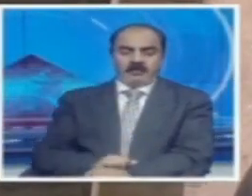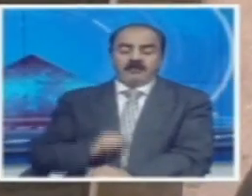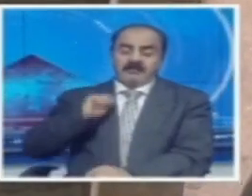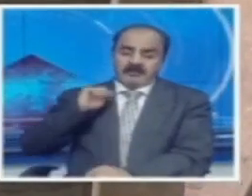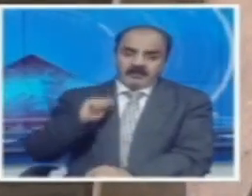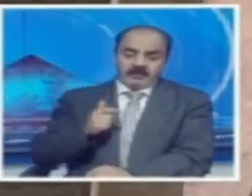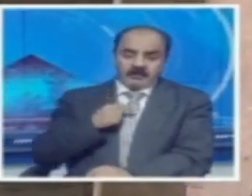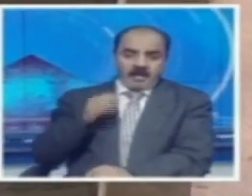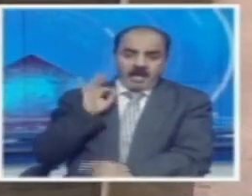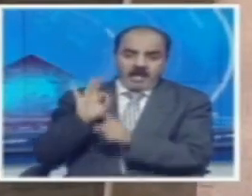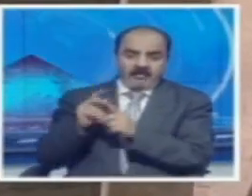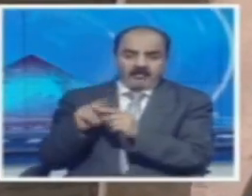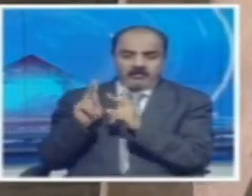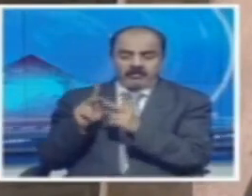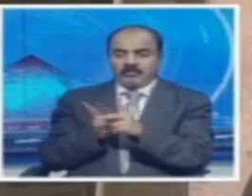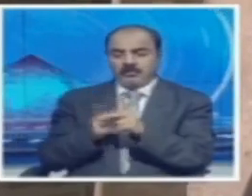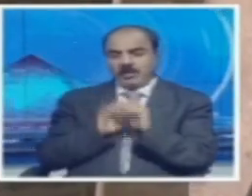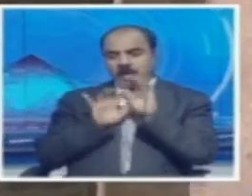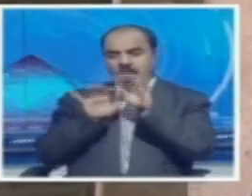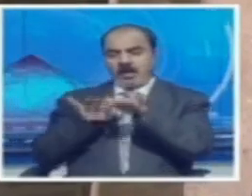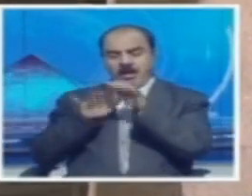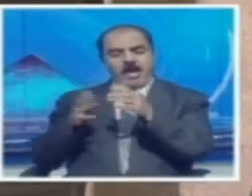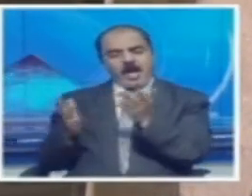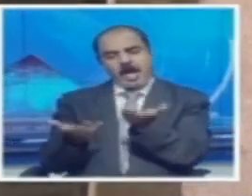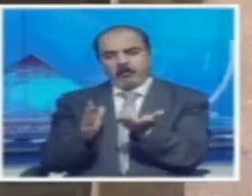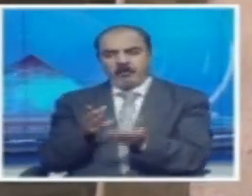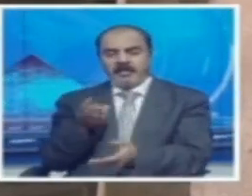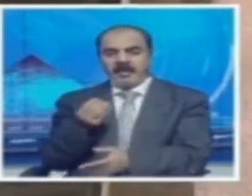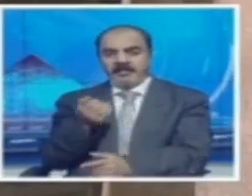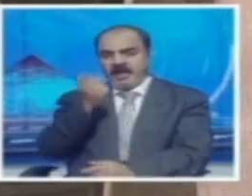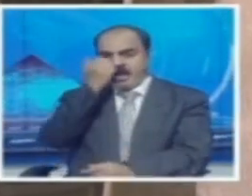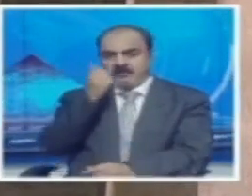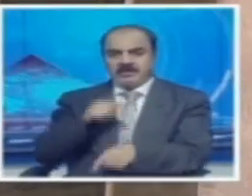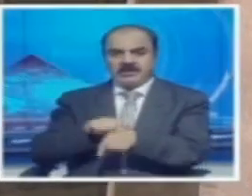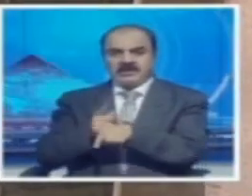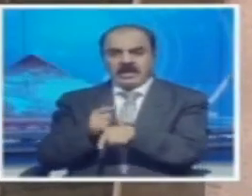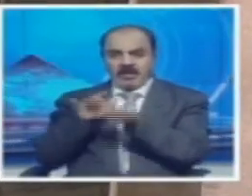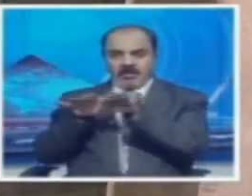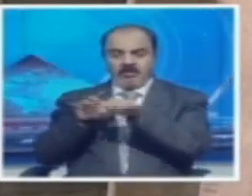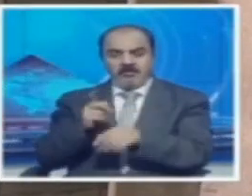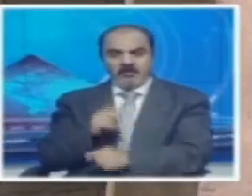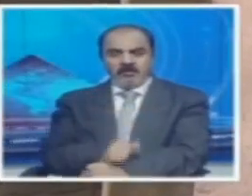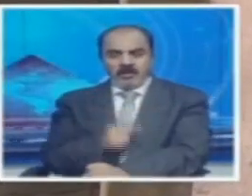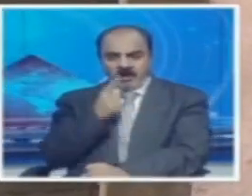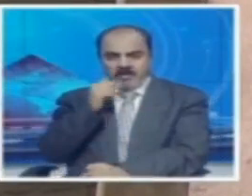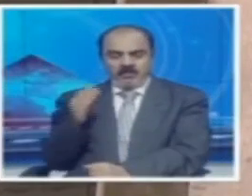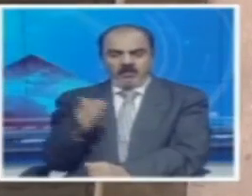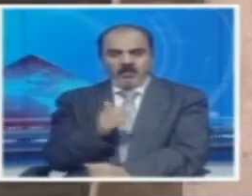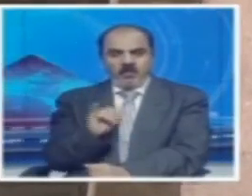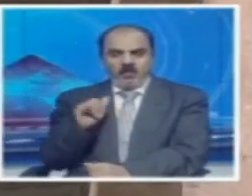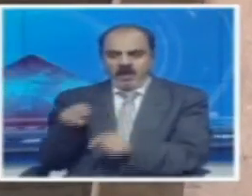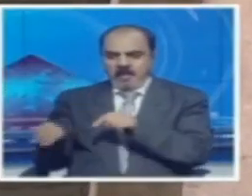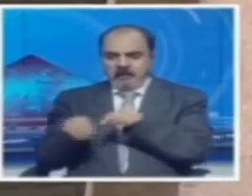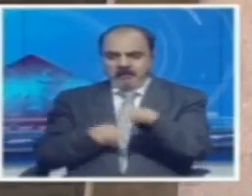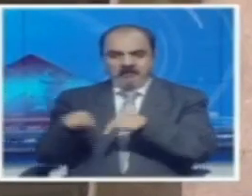دي مستهدف فيها نقل ركاب بمعدل 30 ألف راكب في ساعة، لكن محطة ناصر لأنها محطة